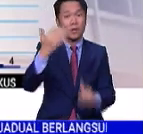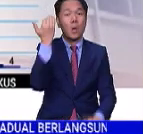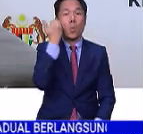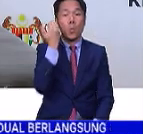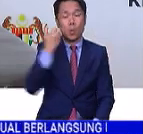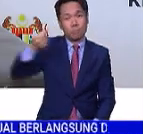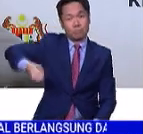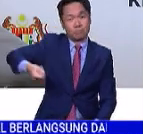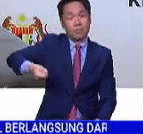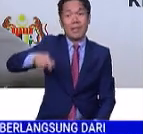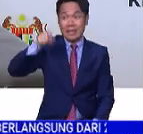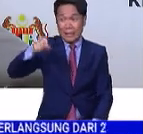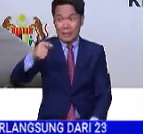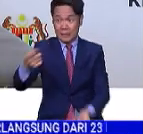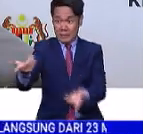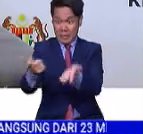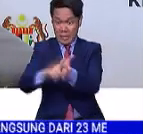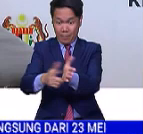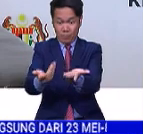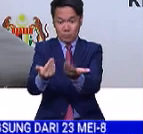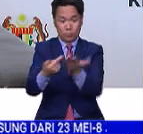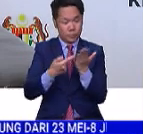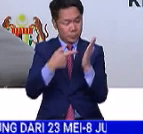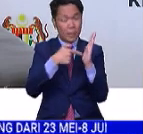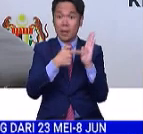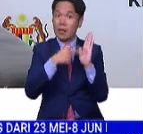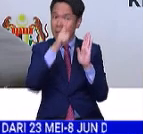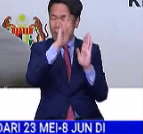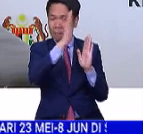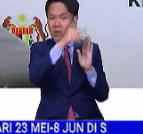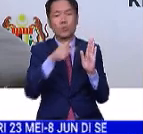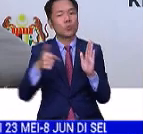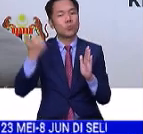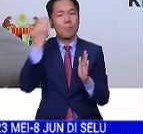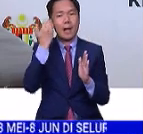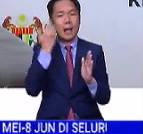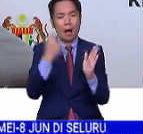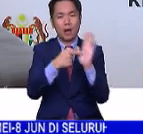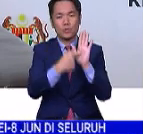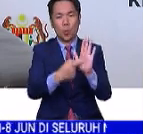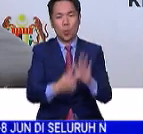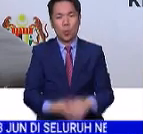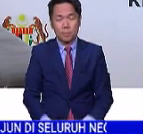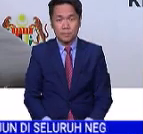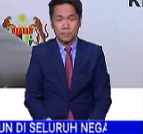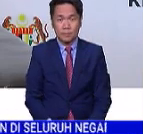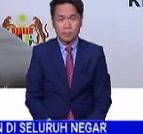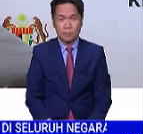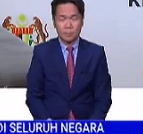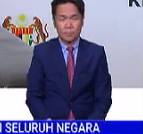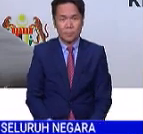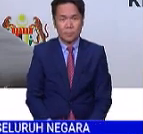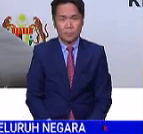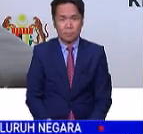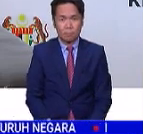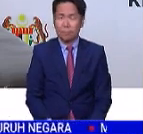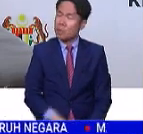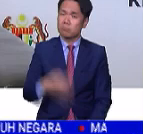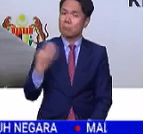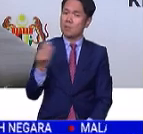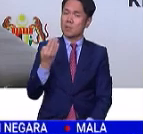akan digunakan sebagai bahan bukti di mahkamah nanti. Jadi, ini proses